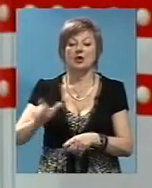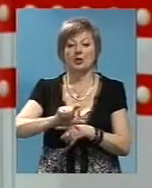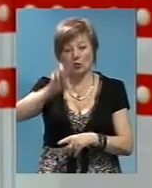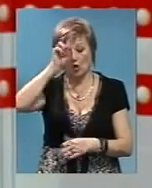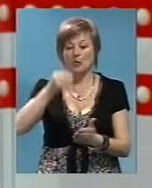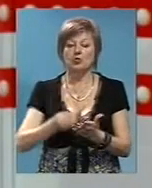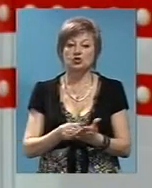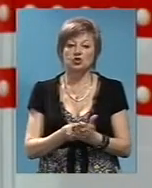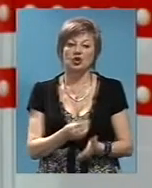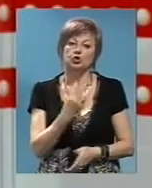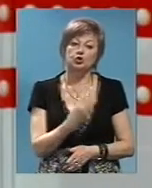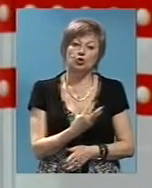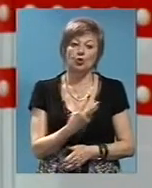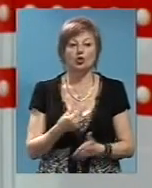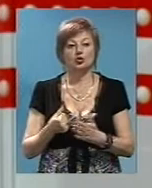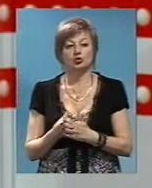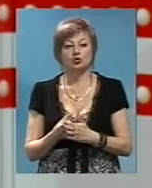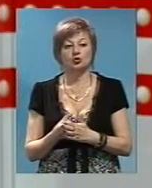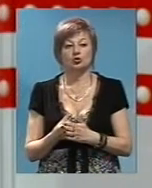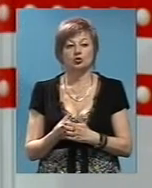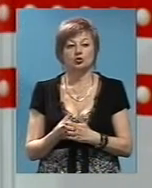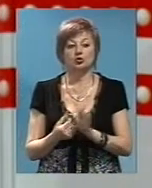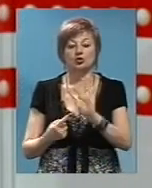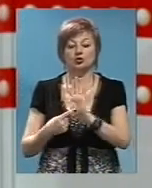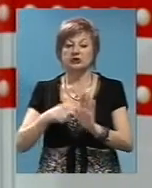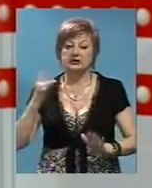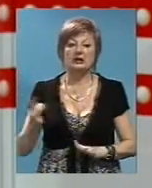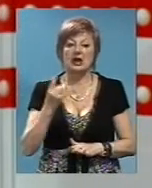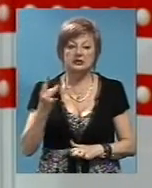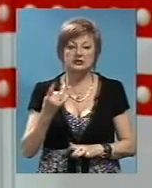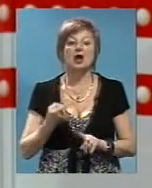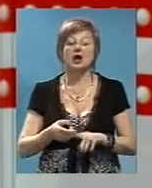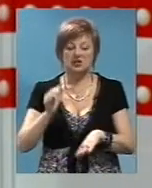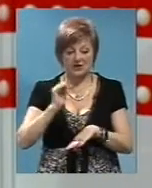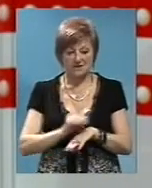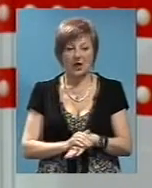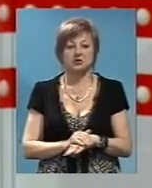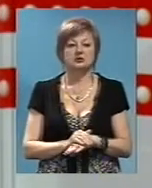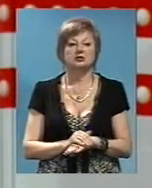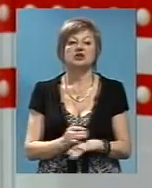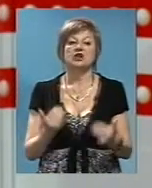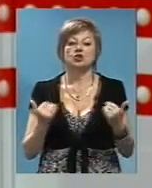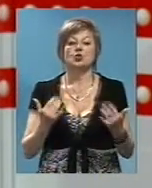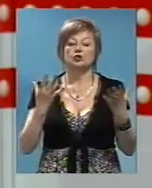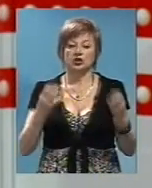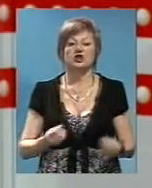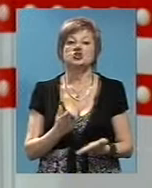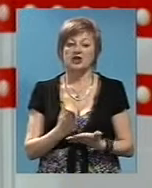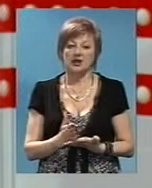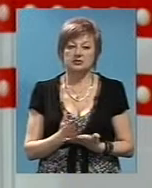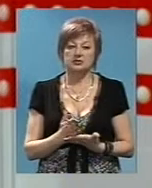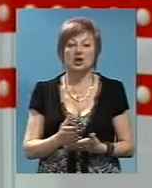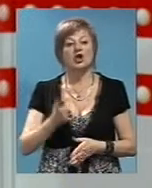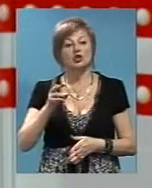від 3 до деяких до 6 разів, це факт, який на сьогоднішній день є.